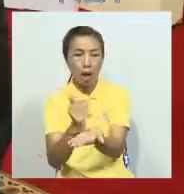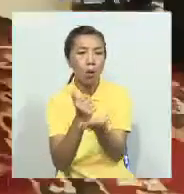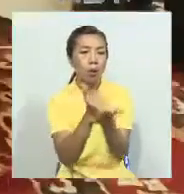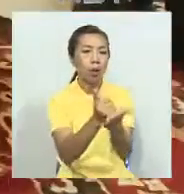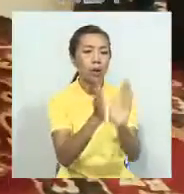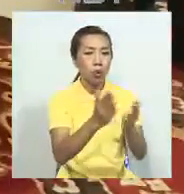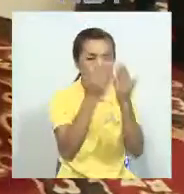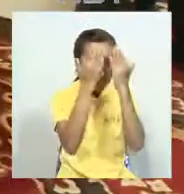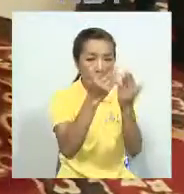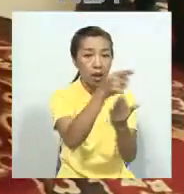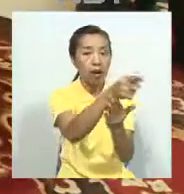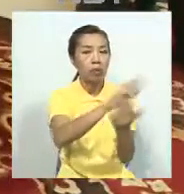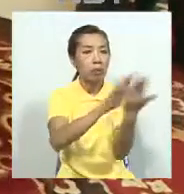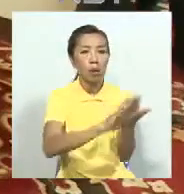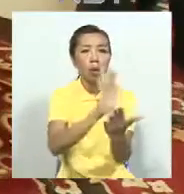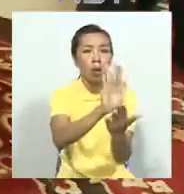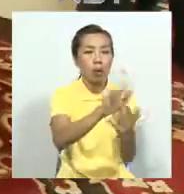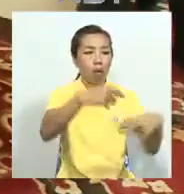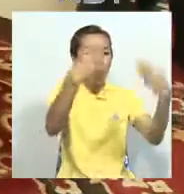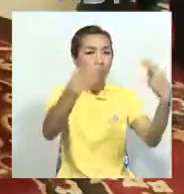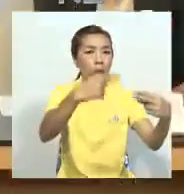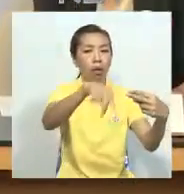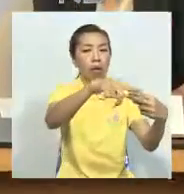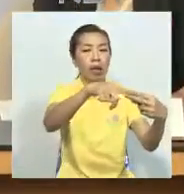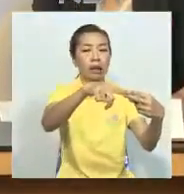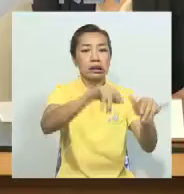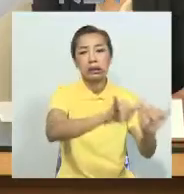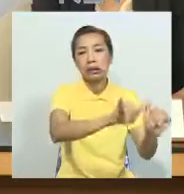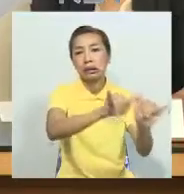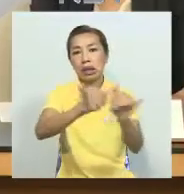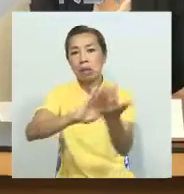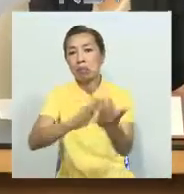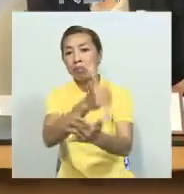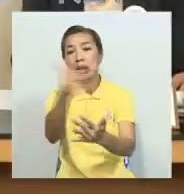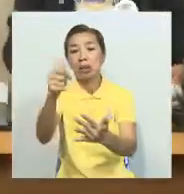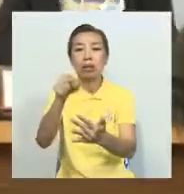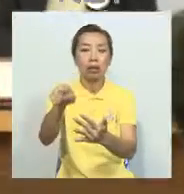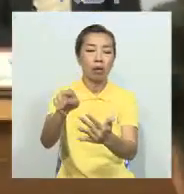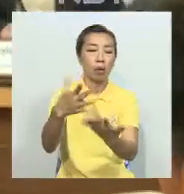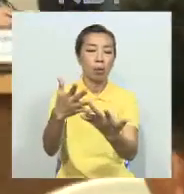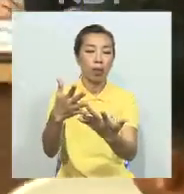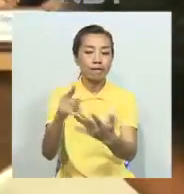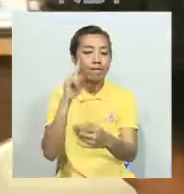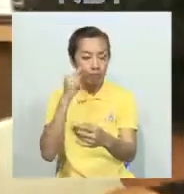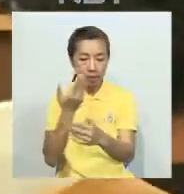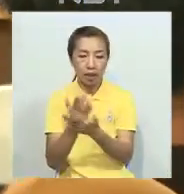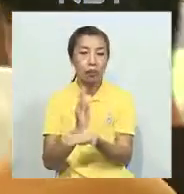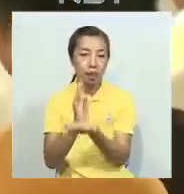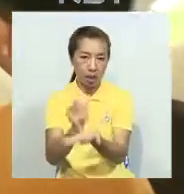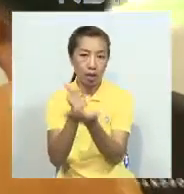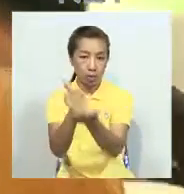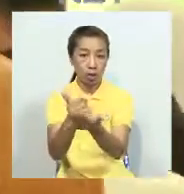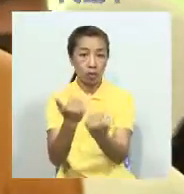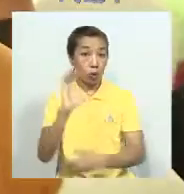เหลือไปอยังผู้ลี้ภัยที่ไม่มีโอกาสเฉลิมฉลองในช่วงของเดือนรอมฎอนในประเทศของตนเองซึ่งผู้ลี้ภัยทั่วโลกในขณะ